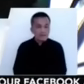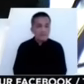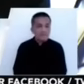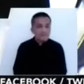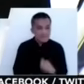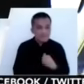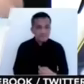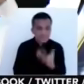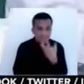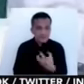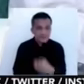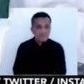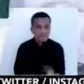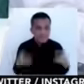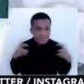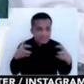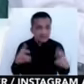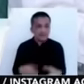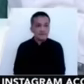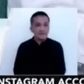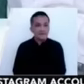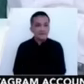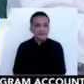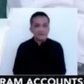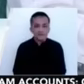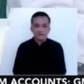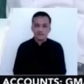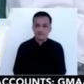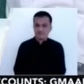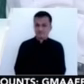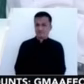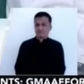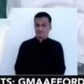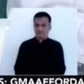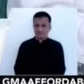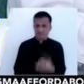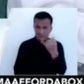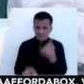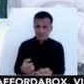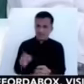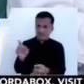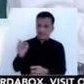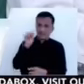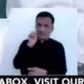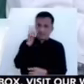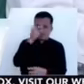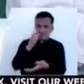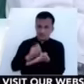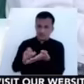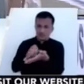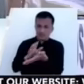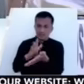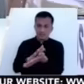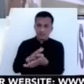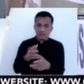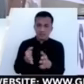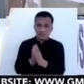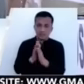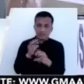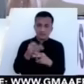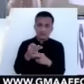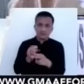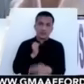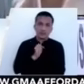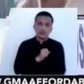ha? Nakakagigil ka na. Sa huli, isinulat din ni Go sa papel ang pangalang hinihingi ng mga senador.